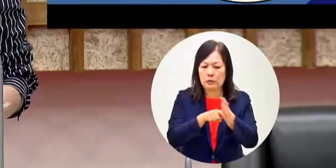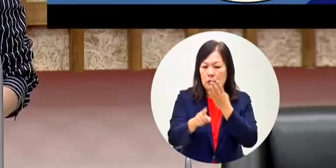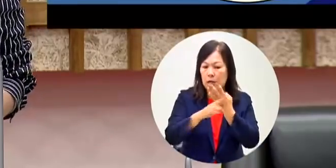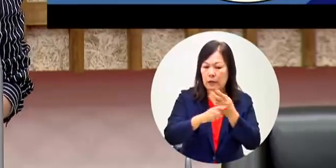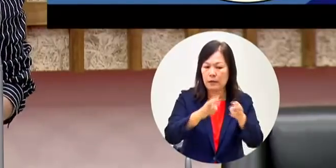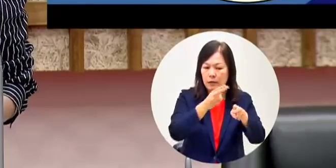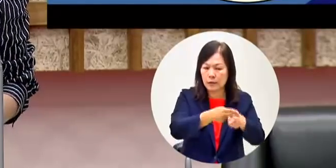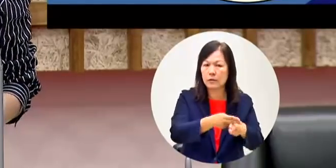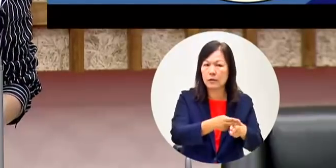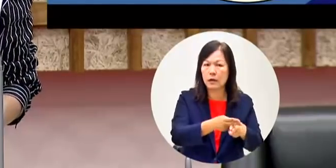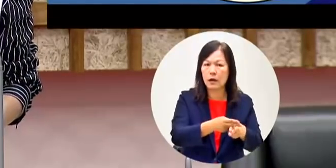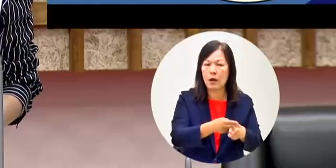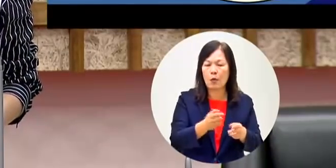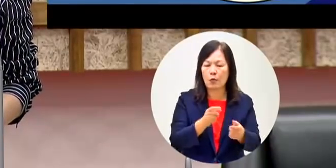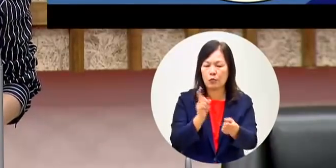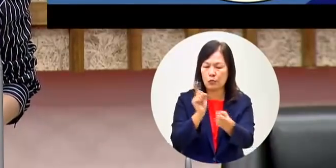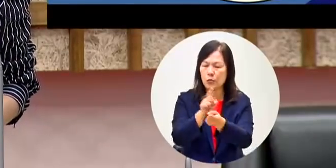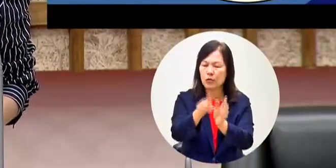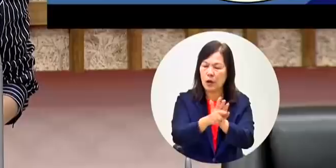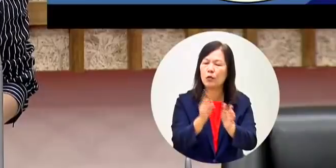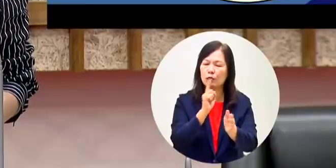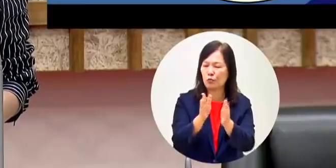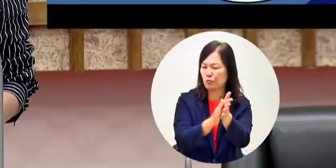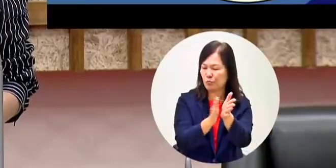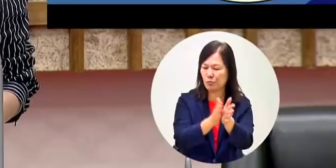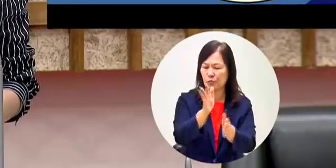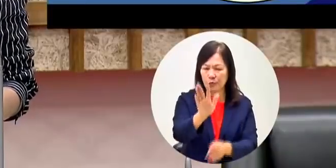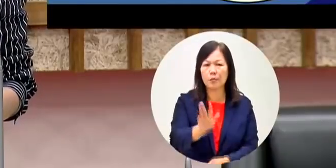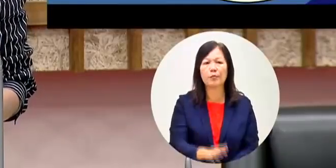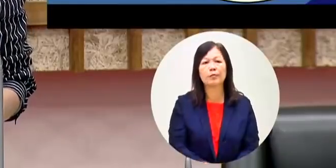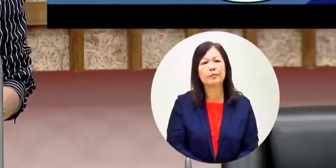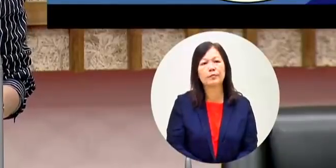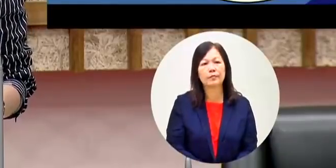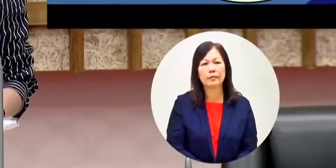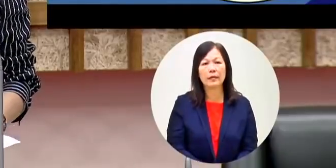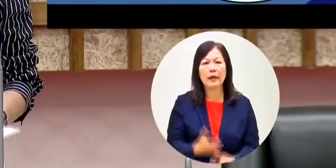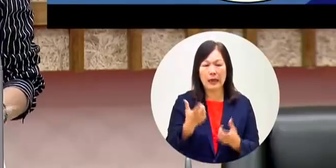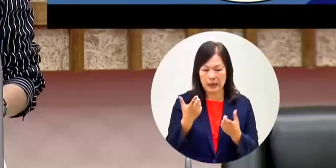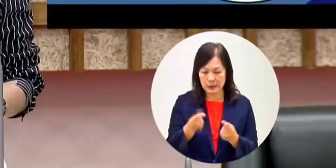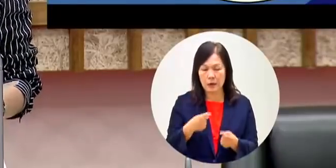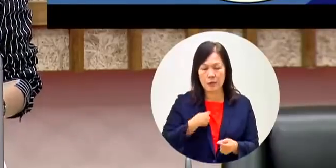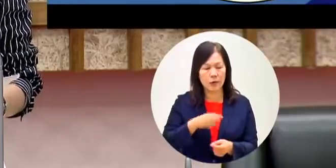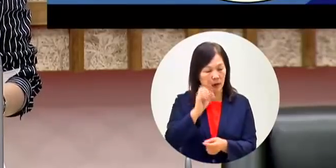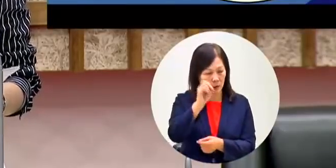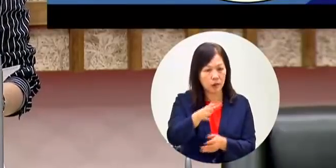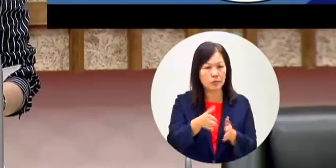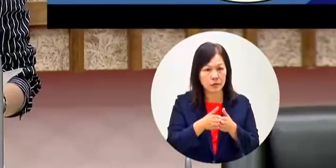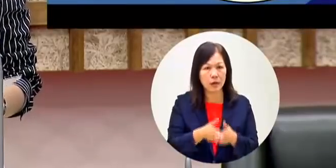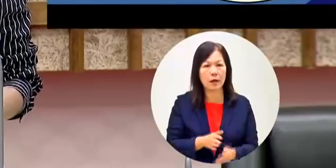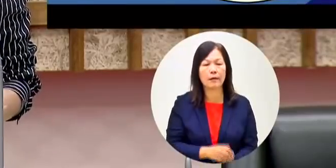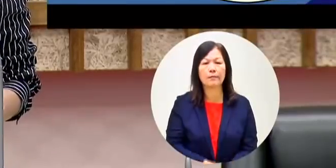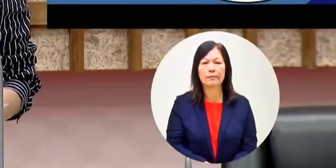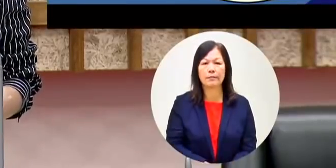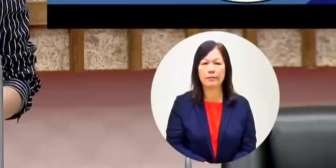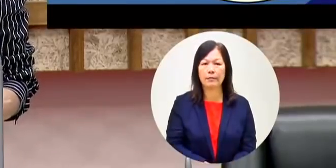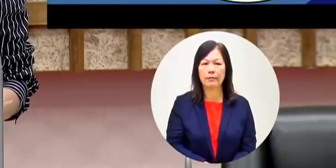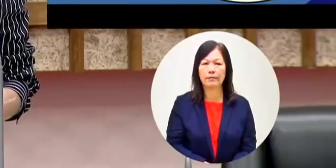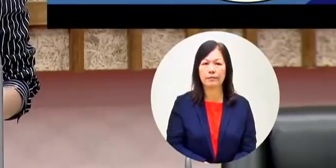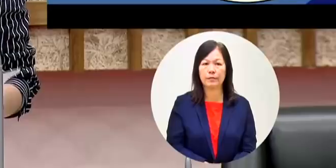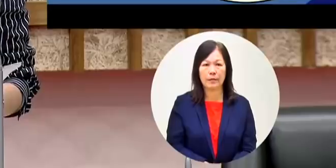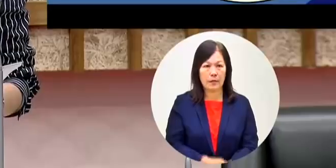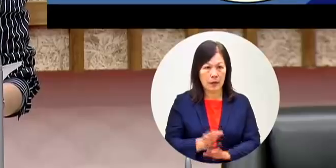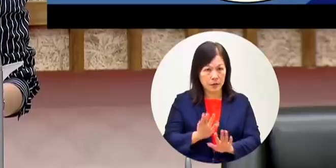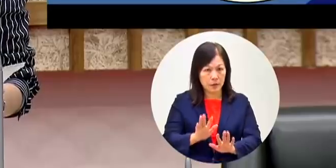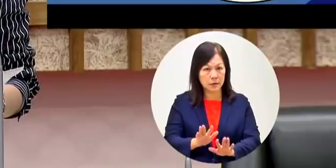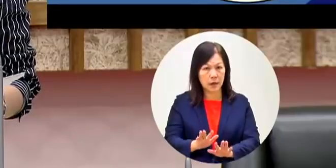的哈。但是本席也要特别的提醒我们韩市长，目前新内阁似